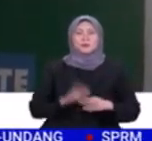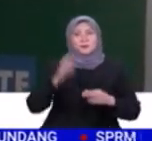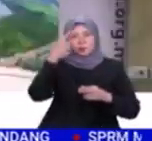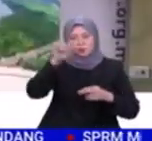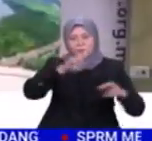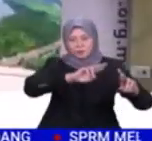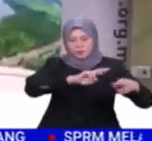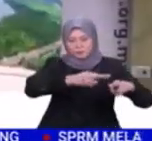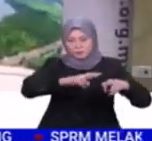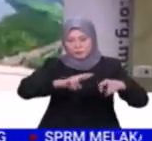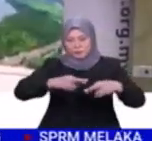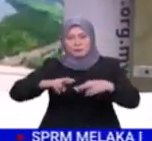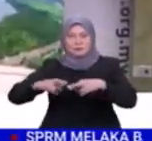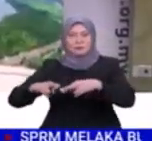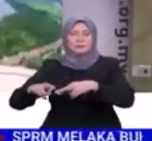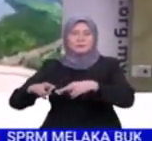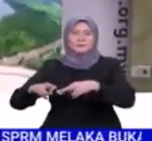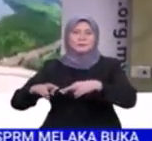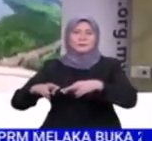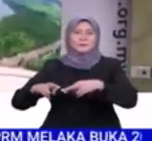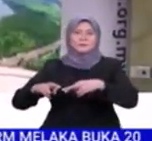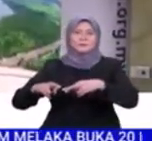penyelenggaraan, dari segi